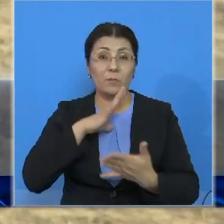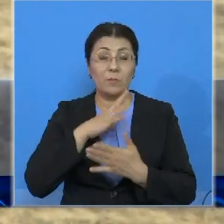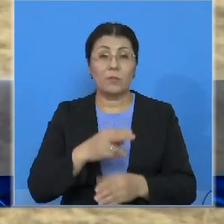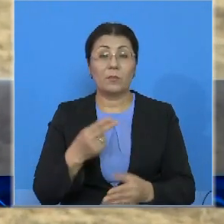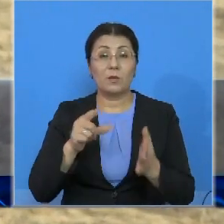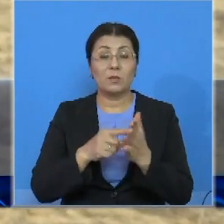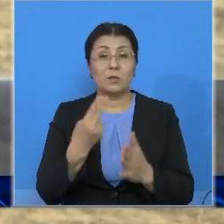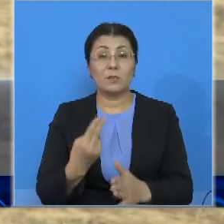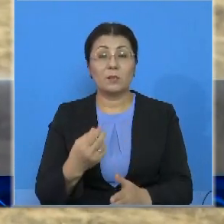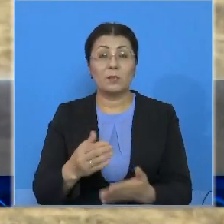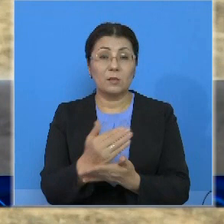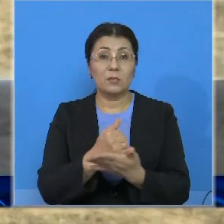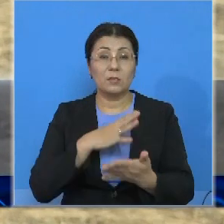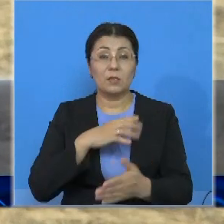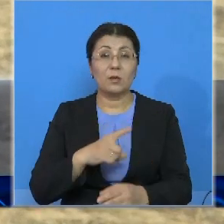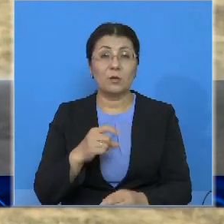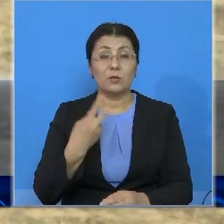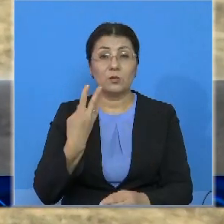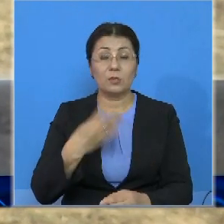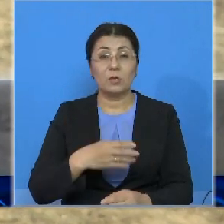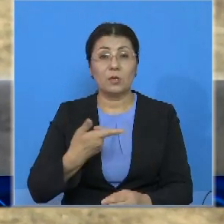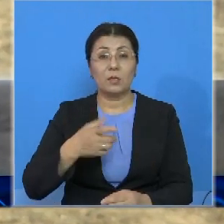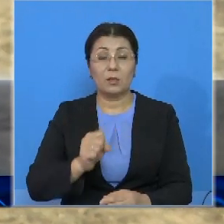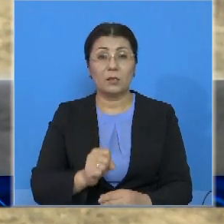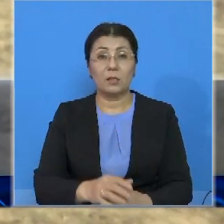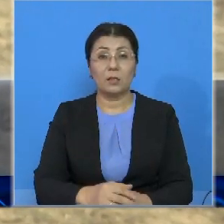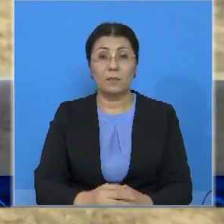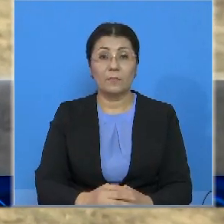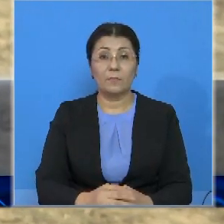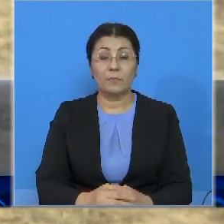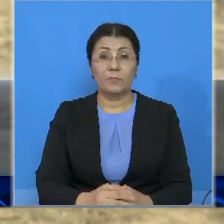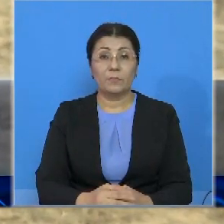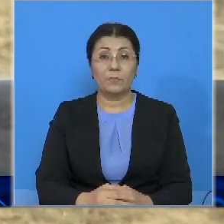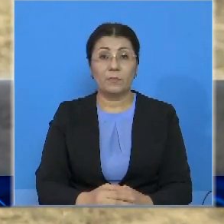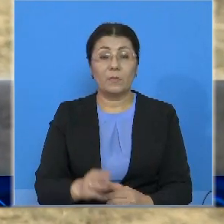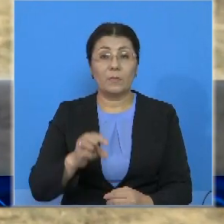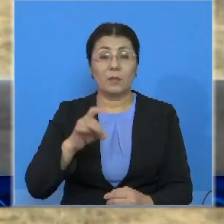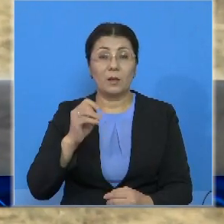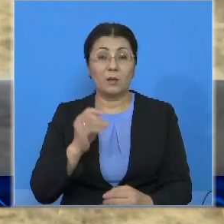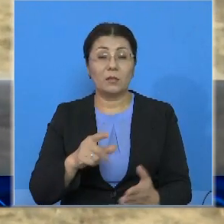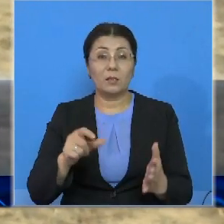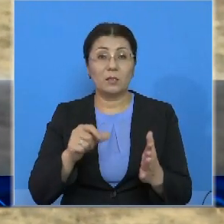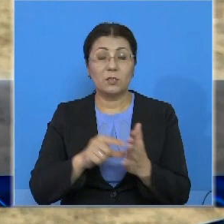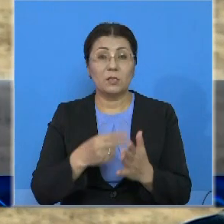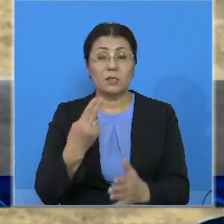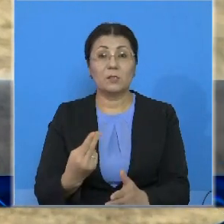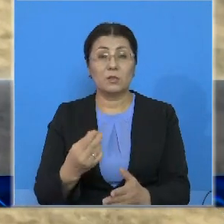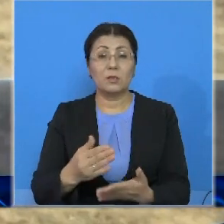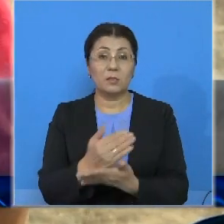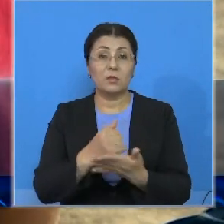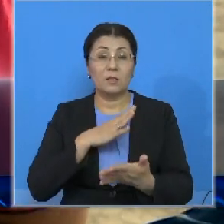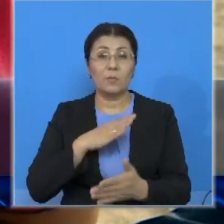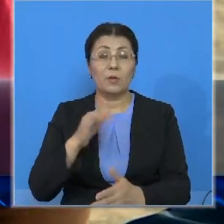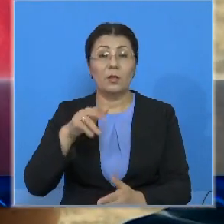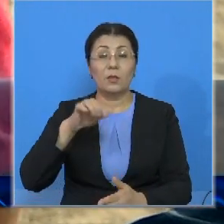центнер алдық 140 гектардан. Жаңағы тарыдан да 6,5-7 центнердің айналасында судан